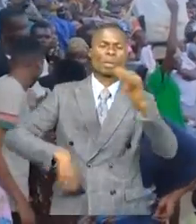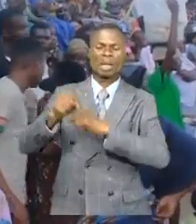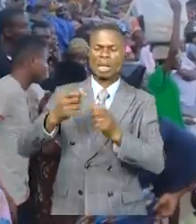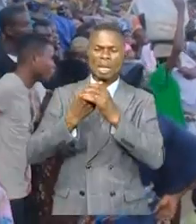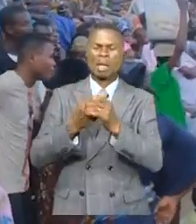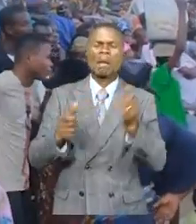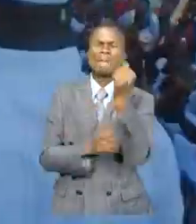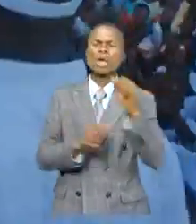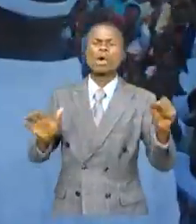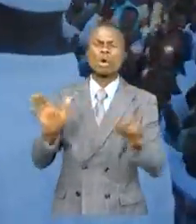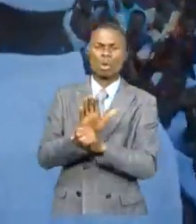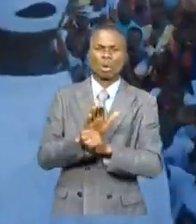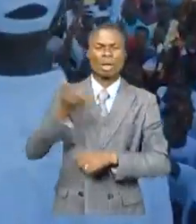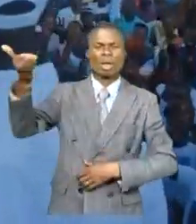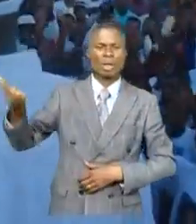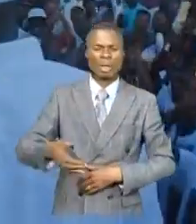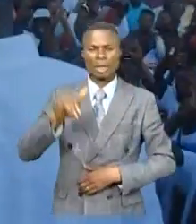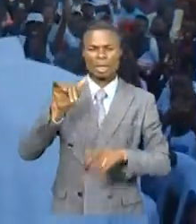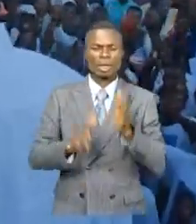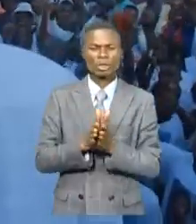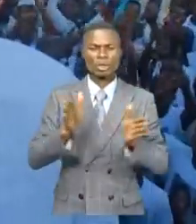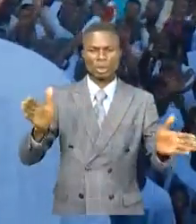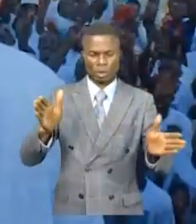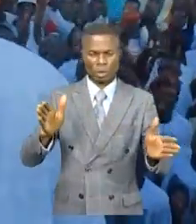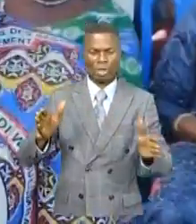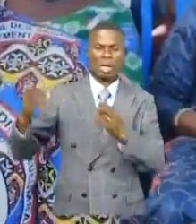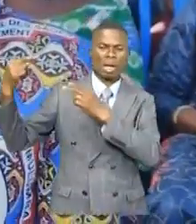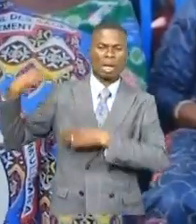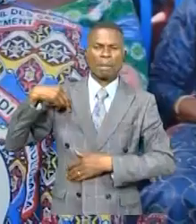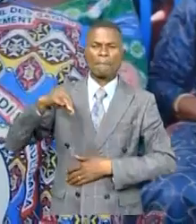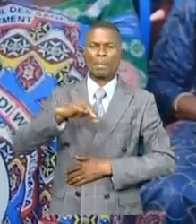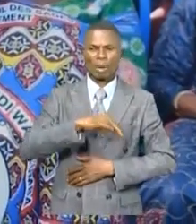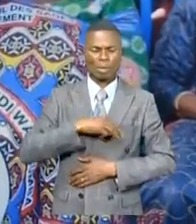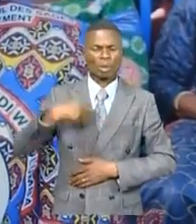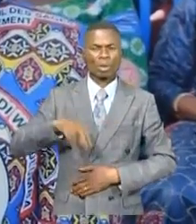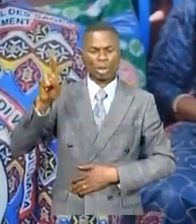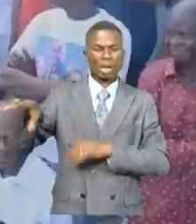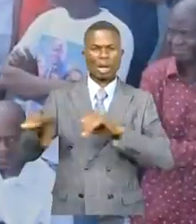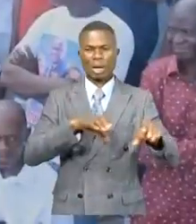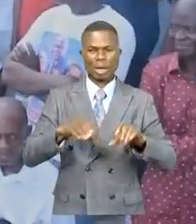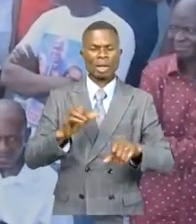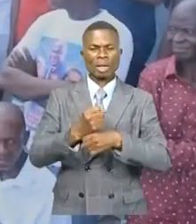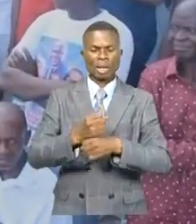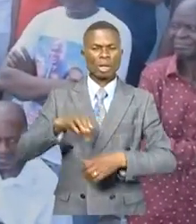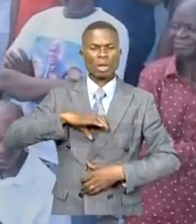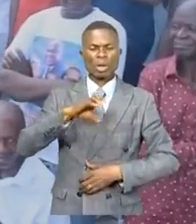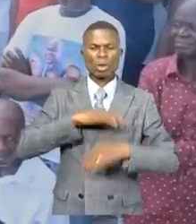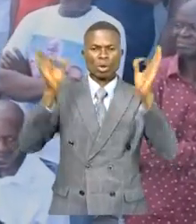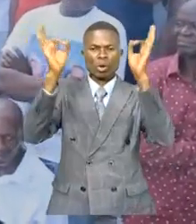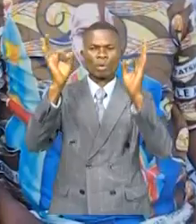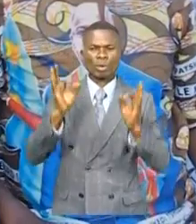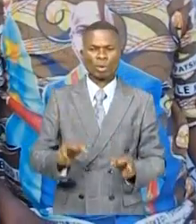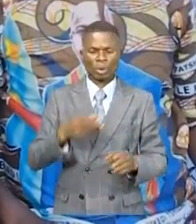eu le privilège d'accueillir l'essentiel des cadres et membres de l'UDPS pour la cérémonie d'installation du comité fédéral